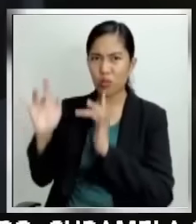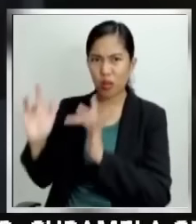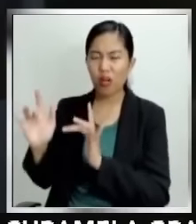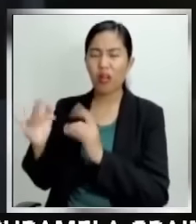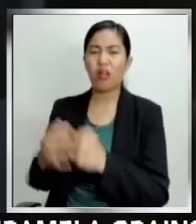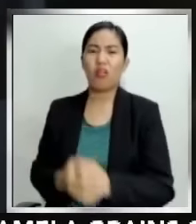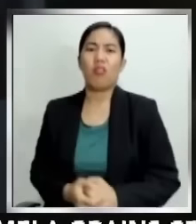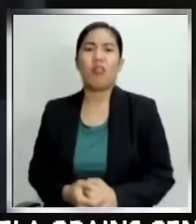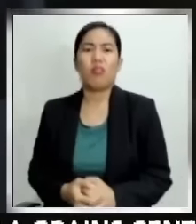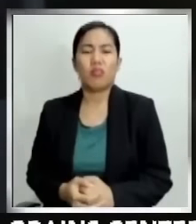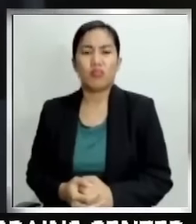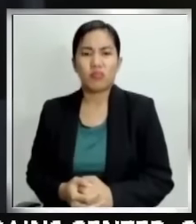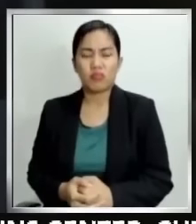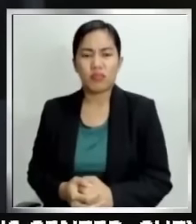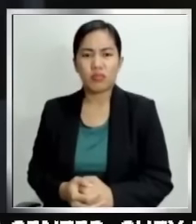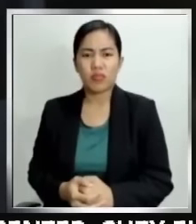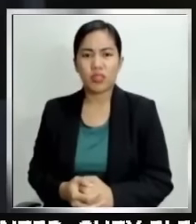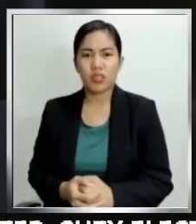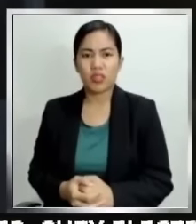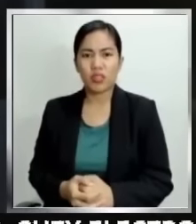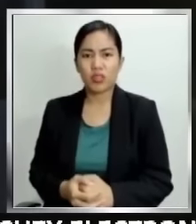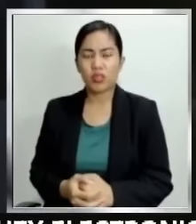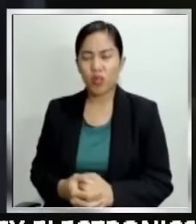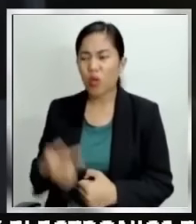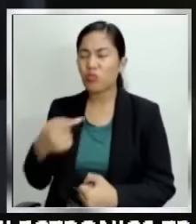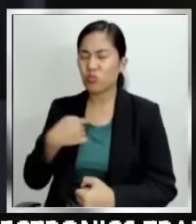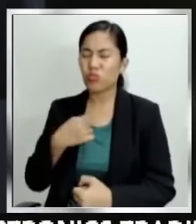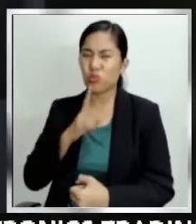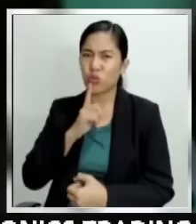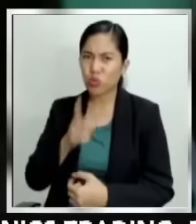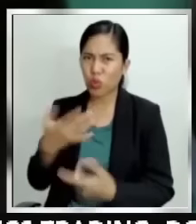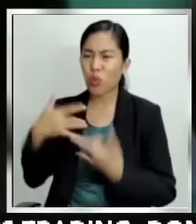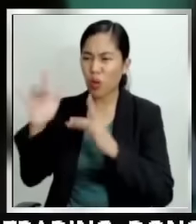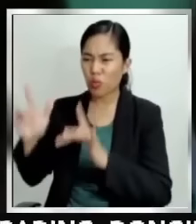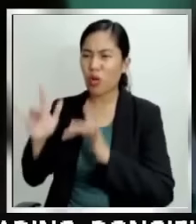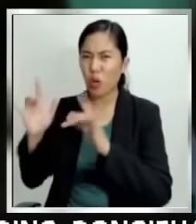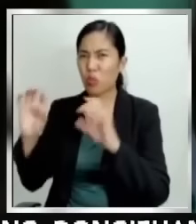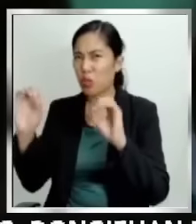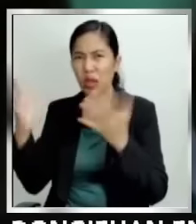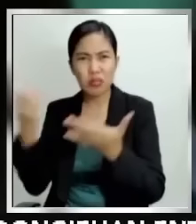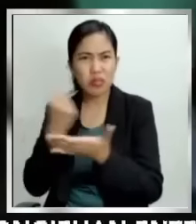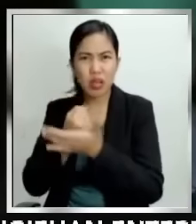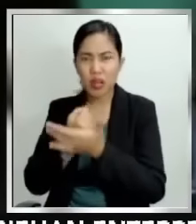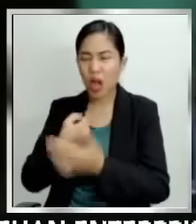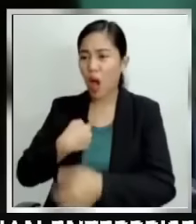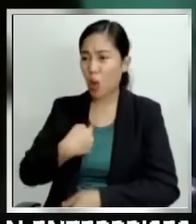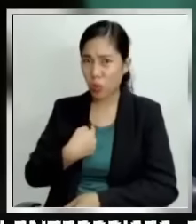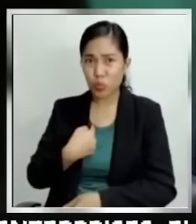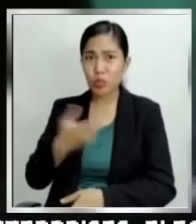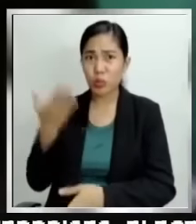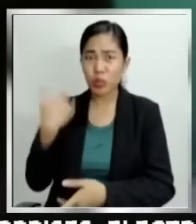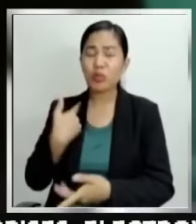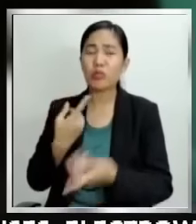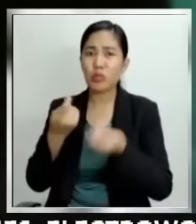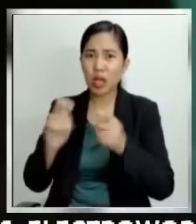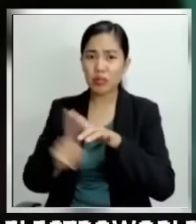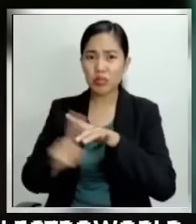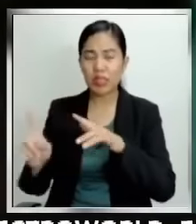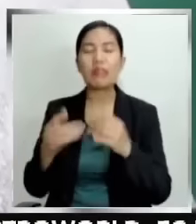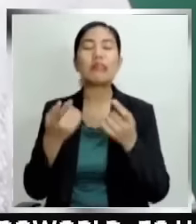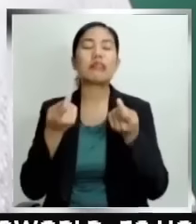Hindi kami sauran. Amo to, tumakas ako. Sinusubukan namin kunin ang panig ng mga dating amo ni na alias Dodong at